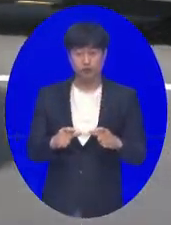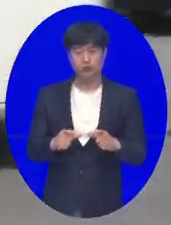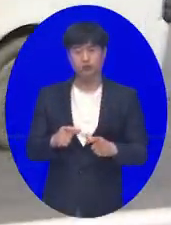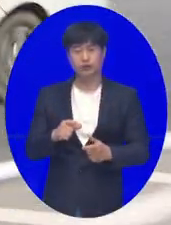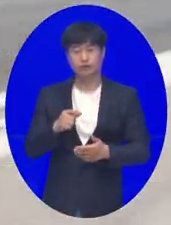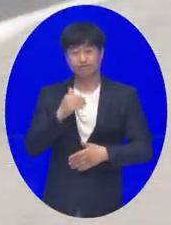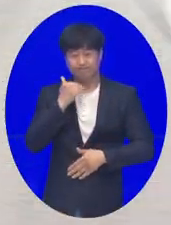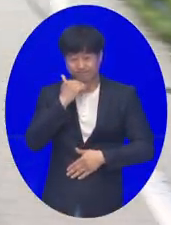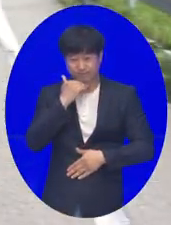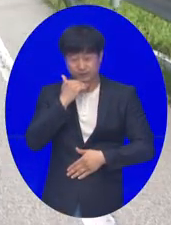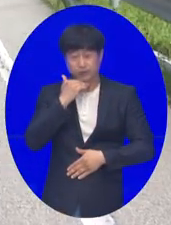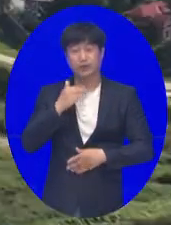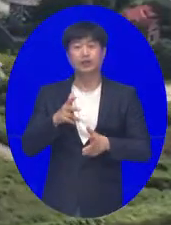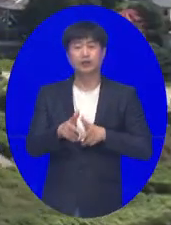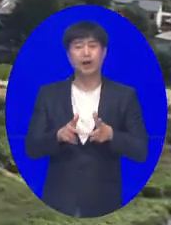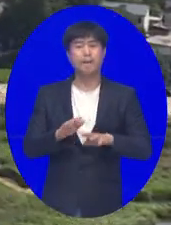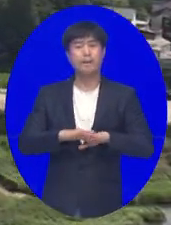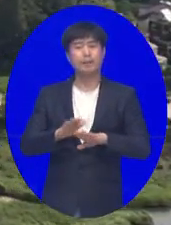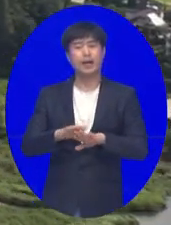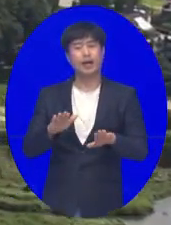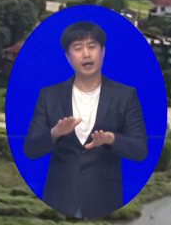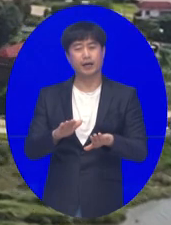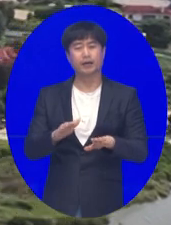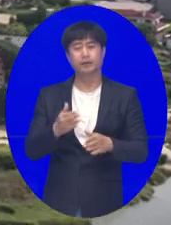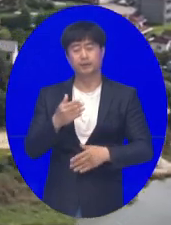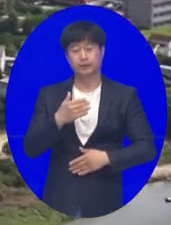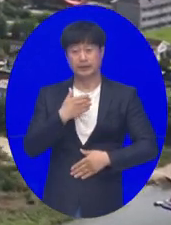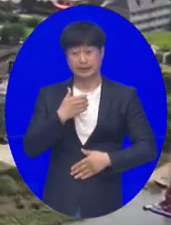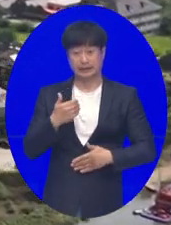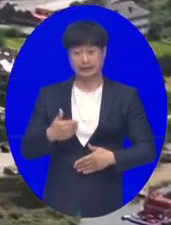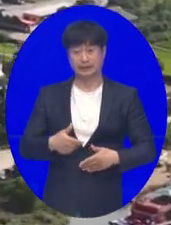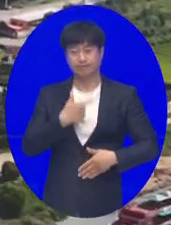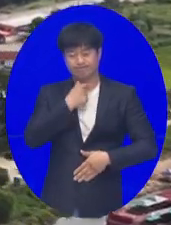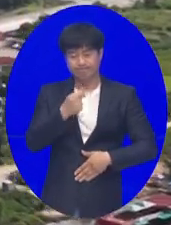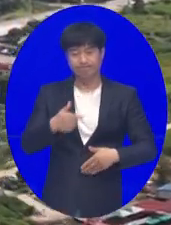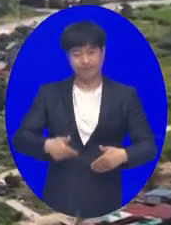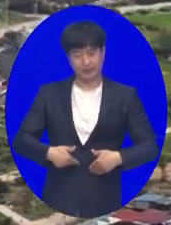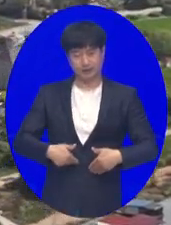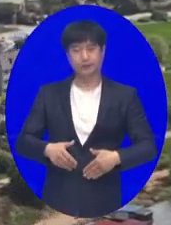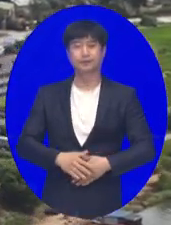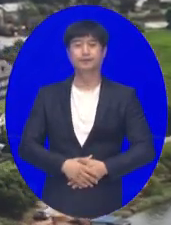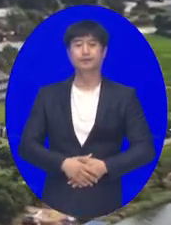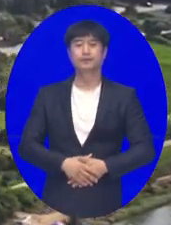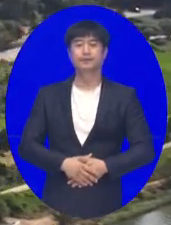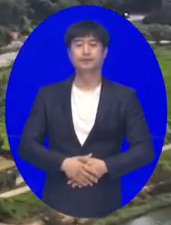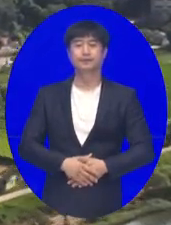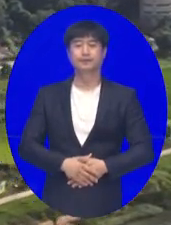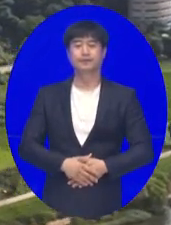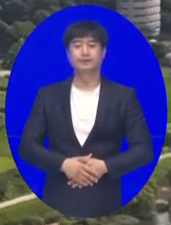서울 양평고속도로의 상식과 원칙이 있는 출신이 시급해 보입니다 경기 슈티비 최창순입니다